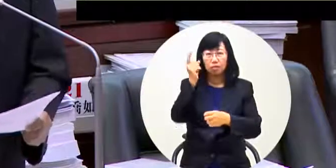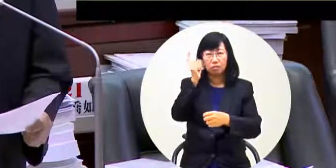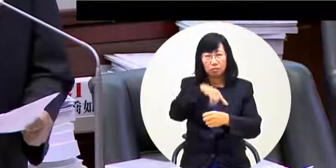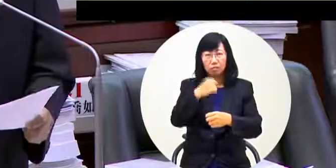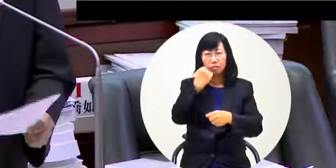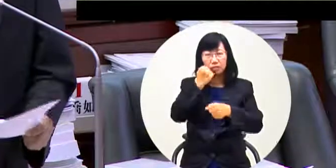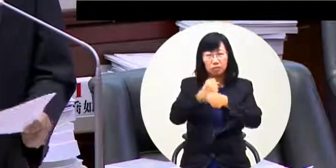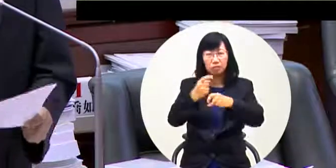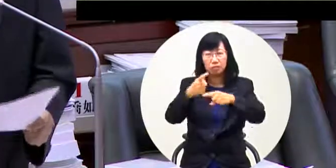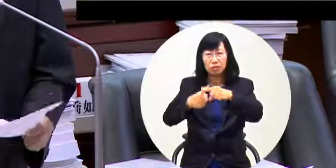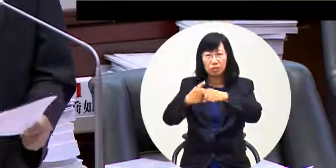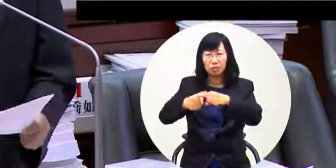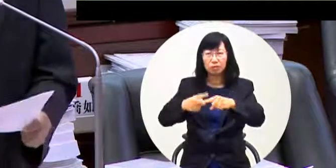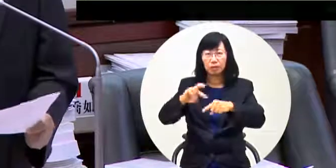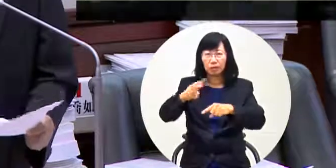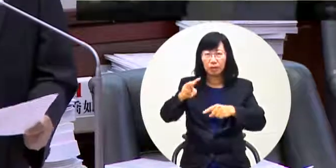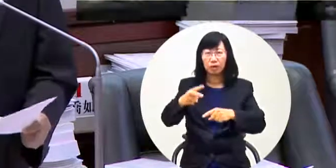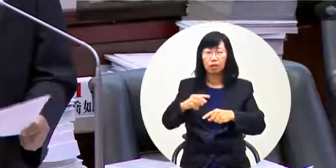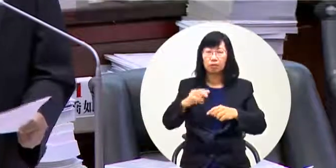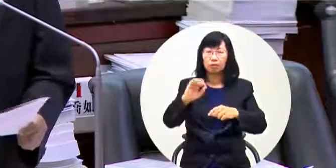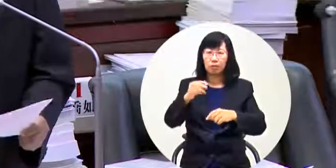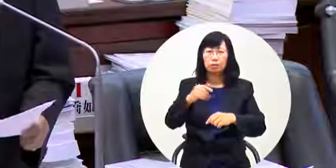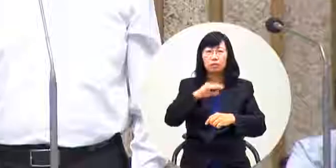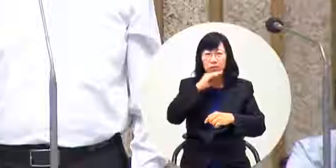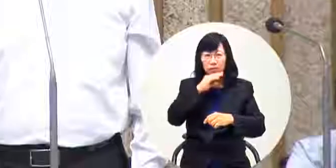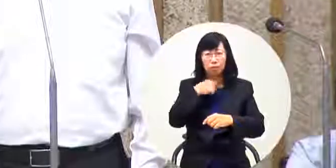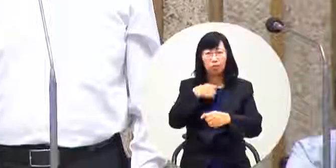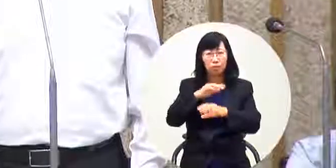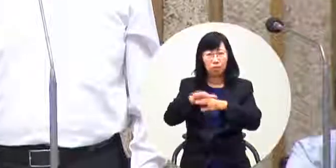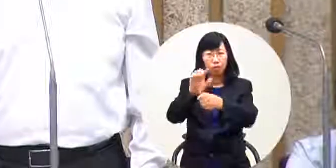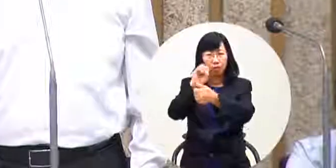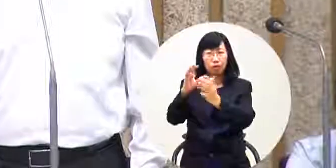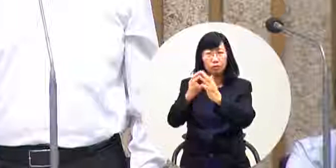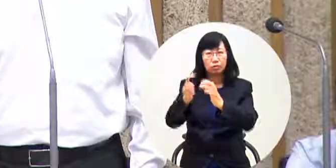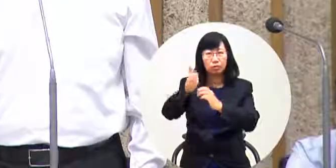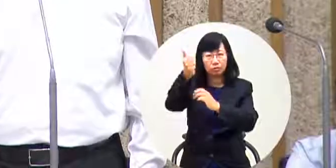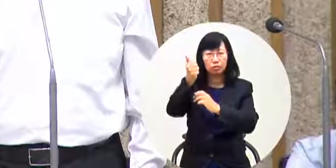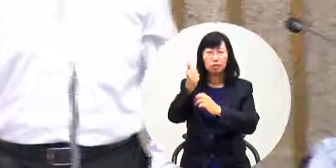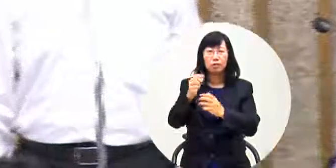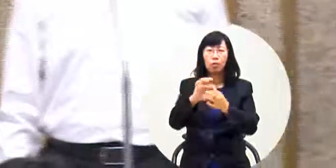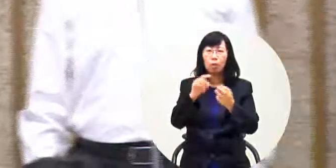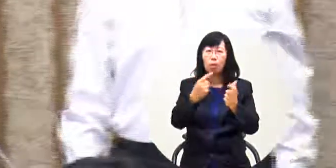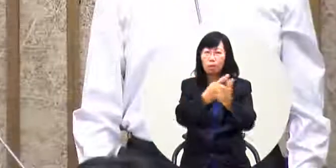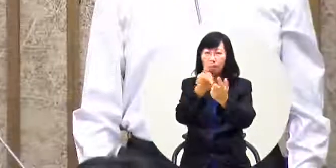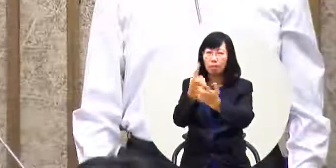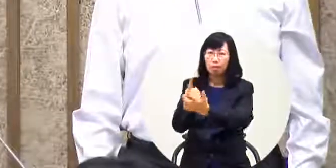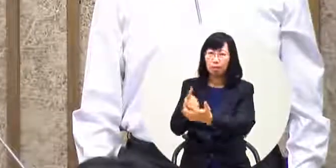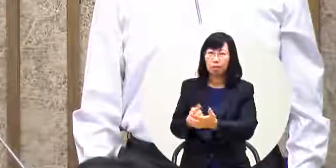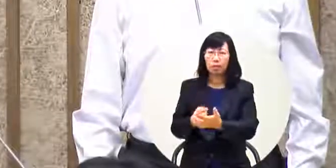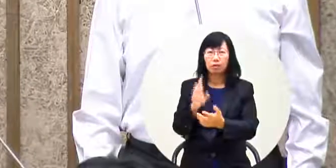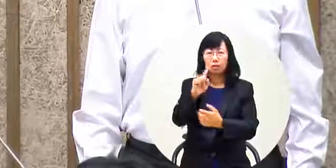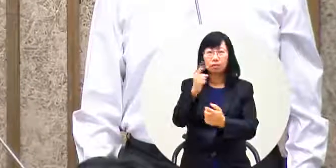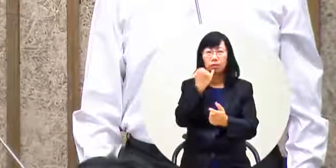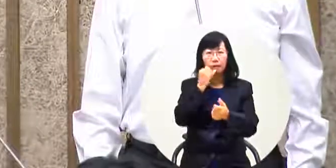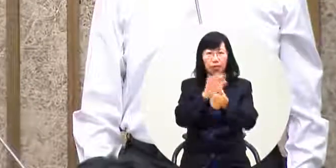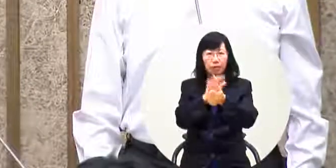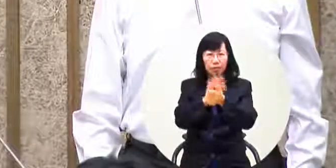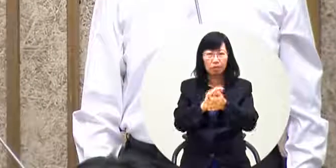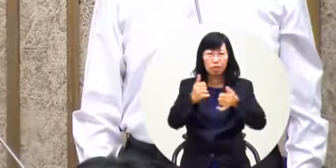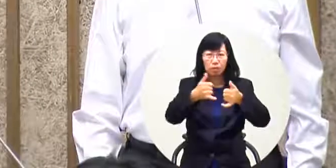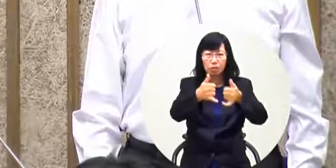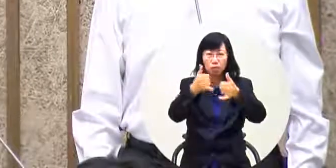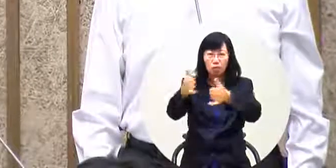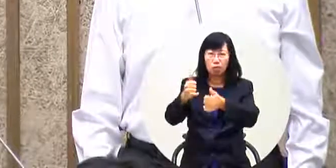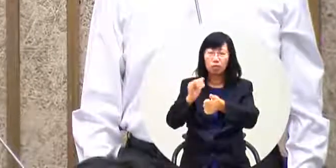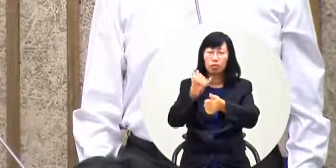长讲哦，好心咧，拜托咧，大家拢各凭本事，免那个咱的路用较水咧。30亿也